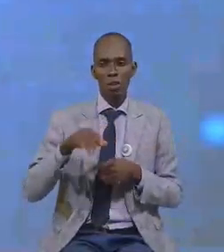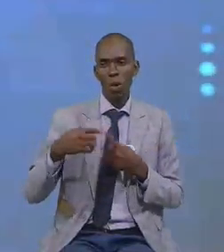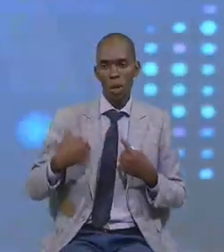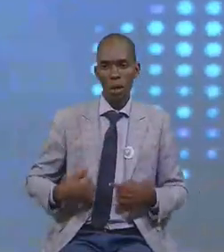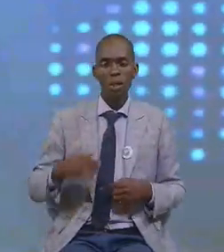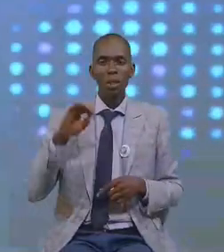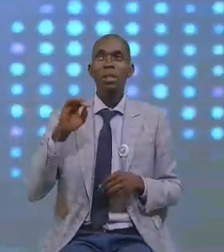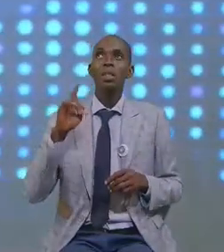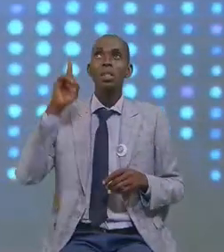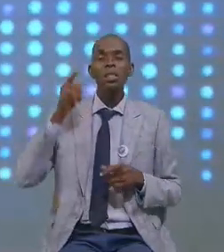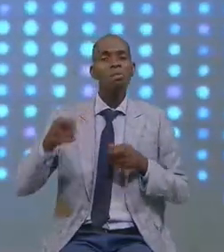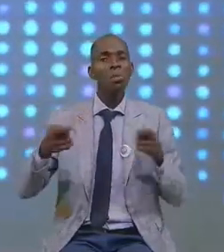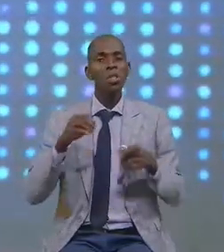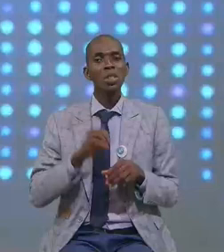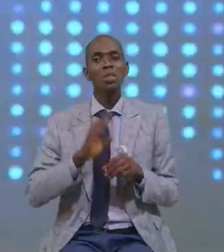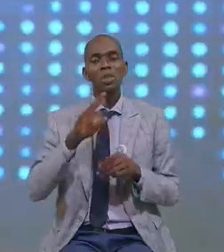votre habitation.